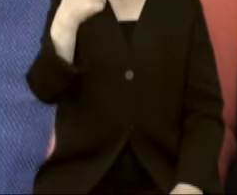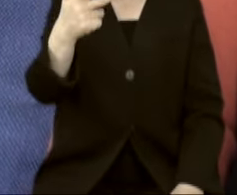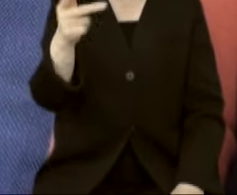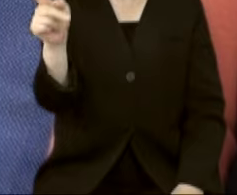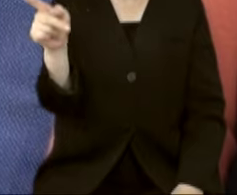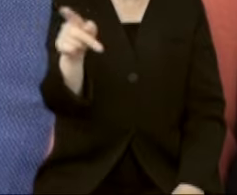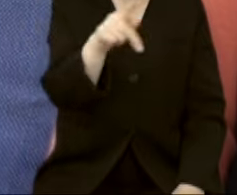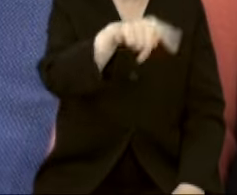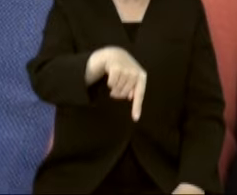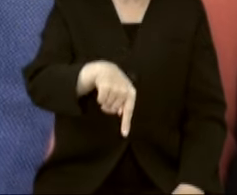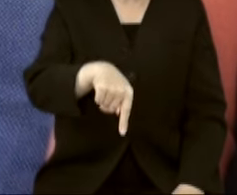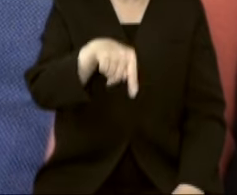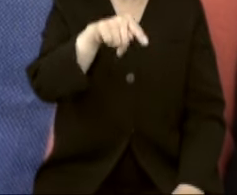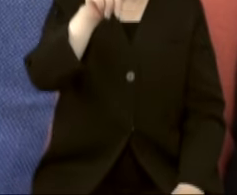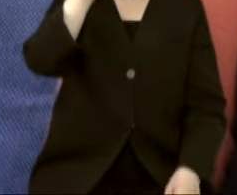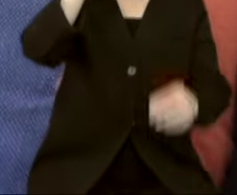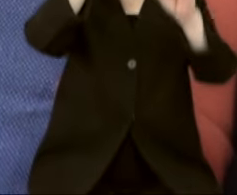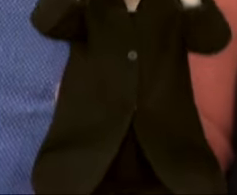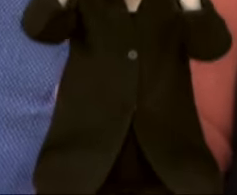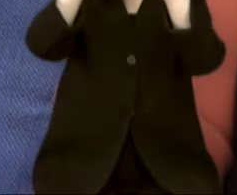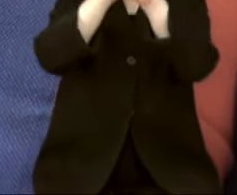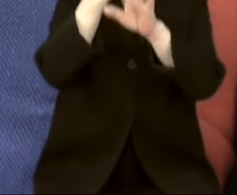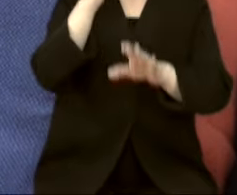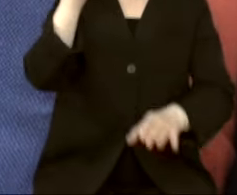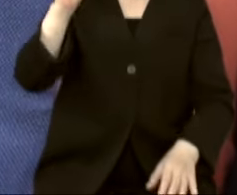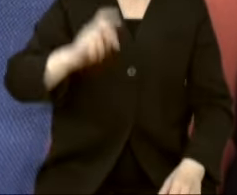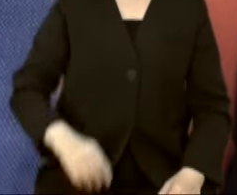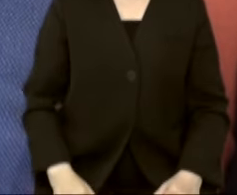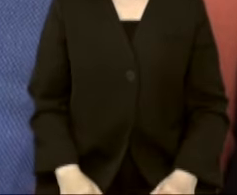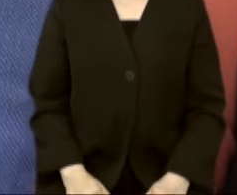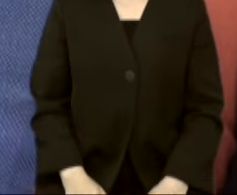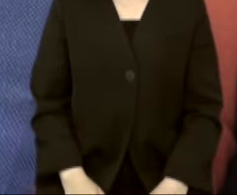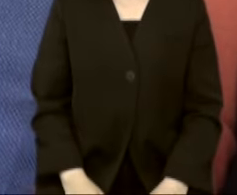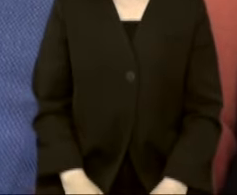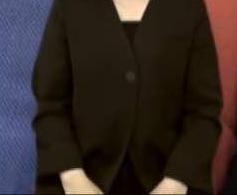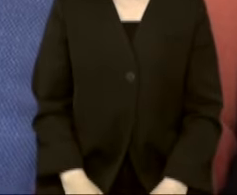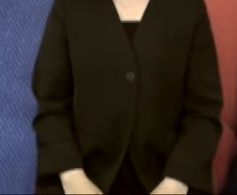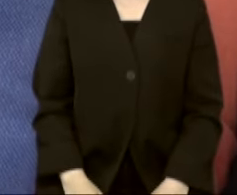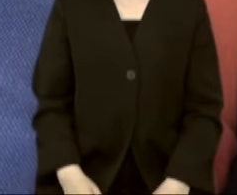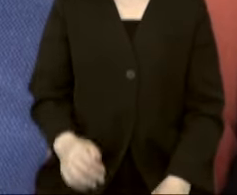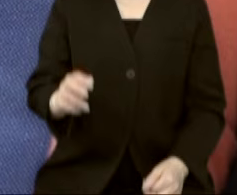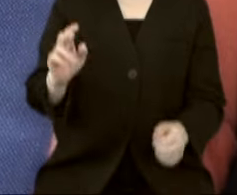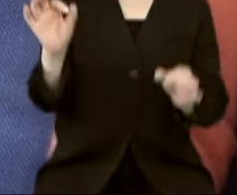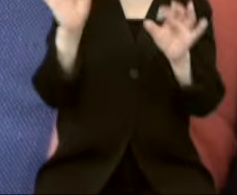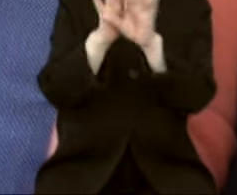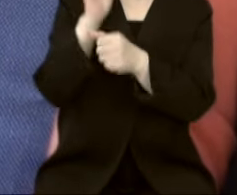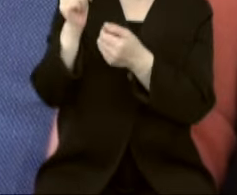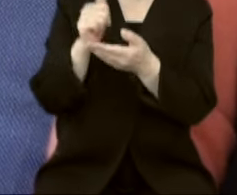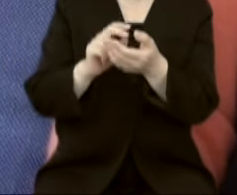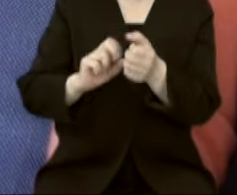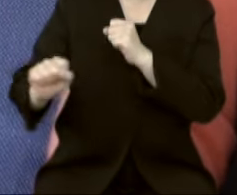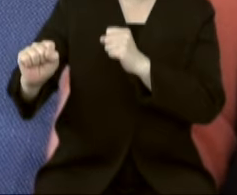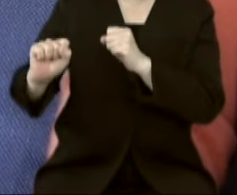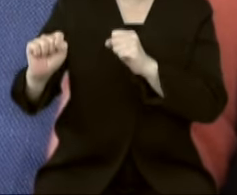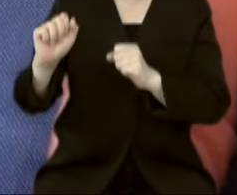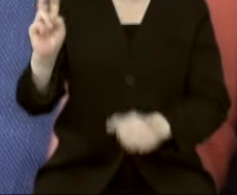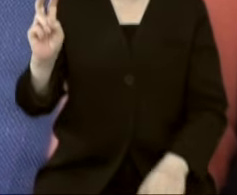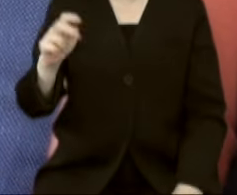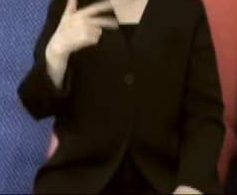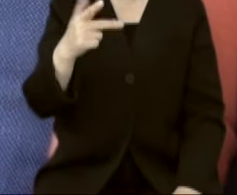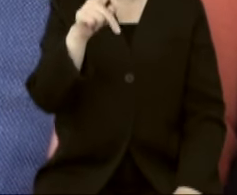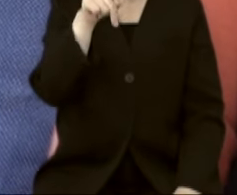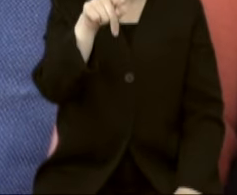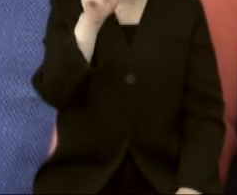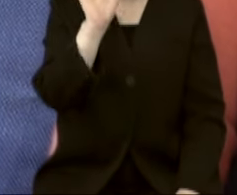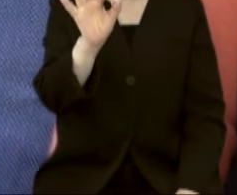주일 오면 그거 딱 다 없어지겠지요? 네. 그러니까 없어지겠지 하나님 역사하겠지요? 아 없어지겠어요. 그런 다음